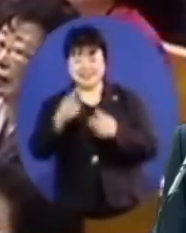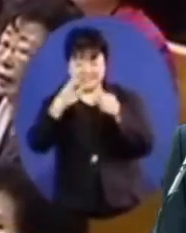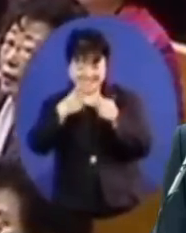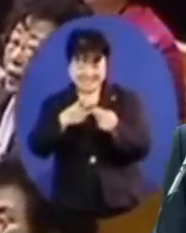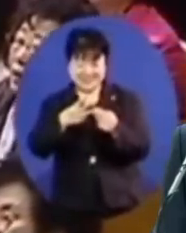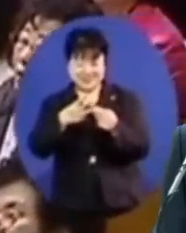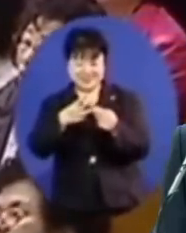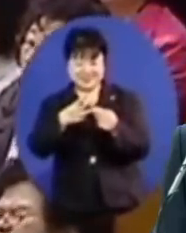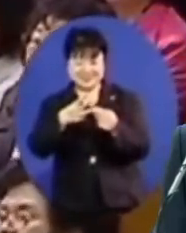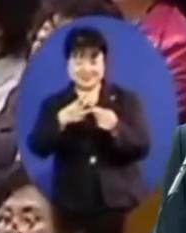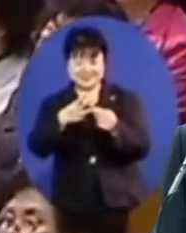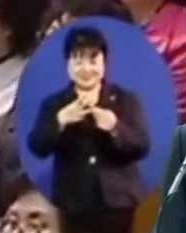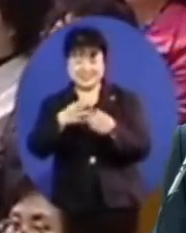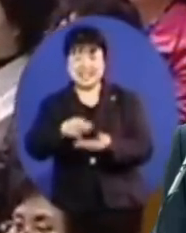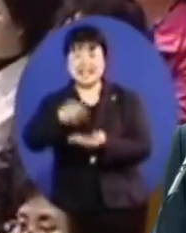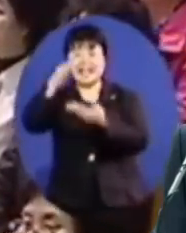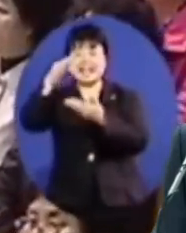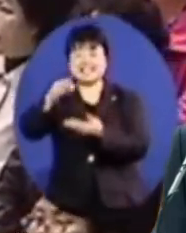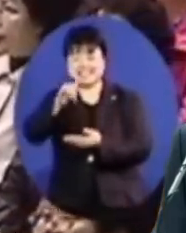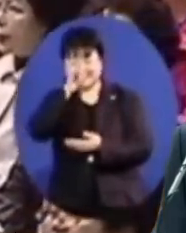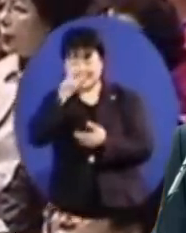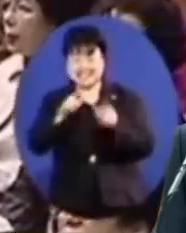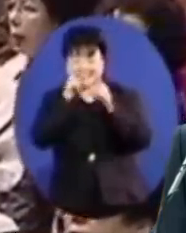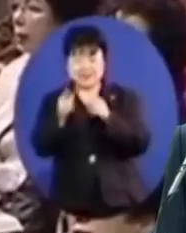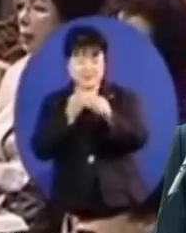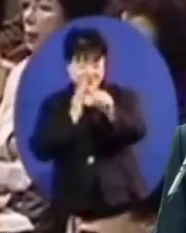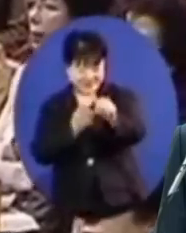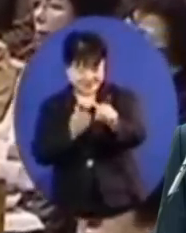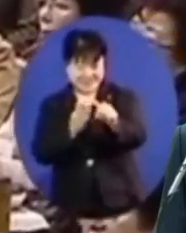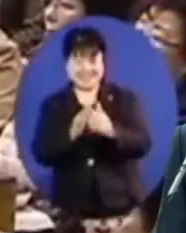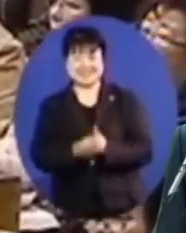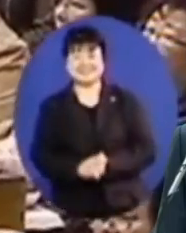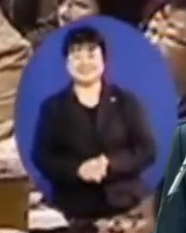셋째로, 가치 있는 삶을 살자.